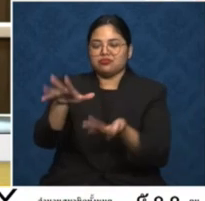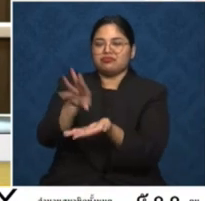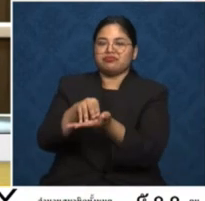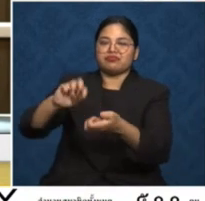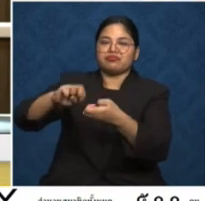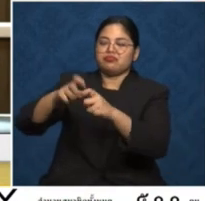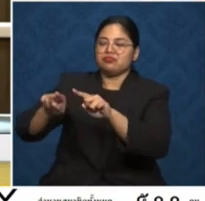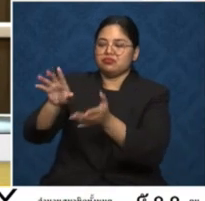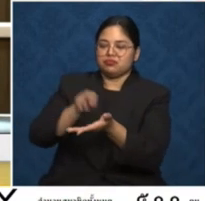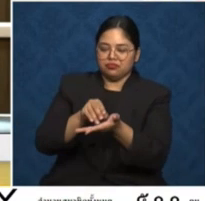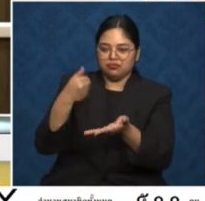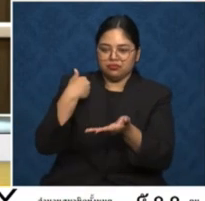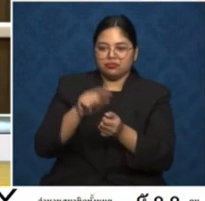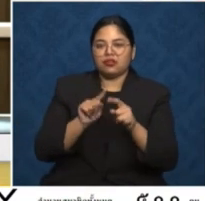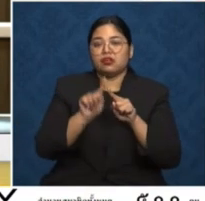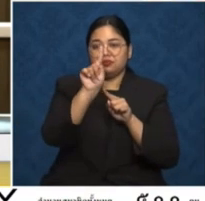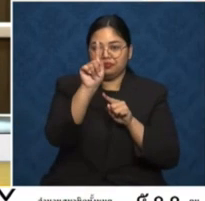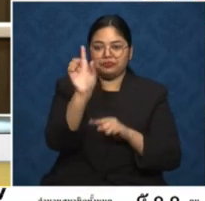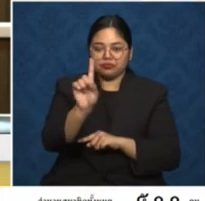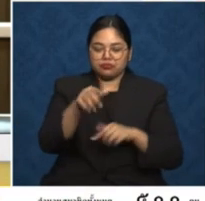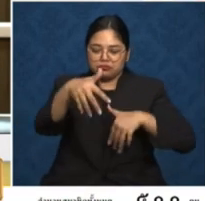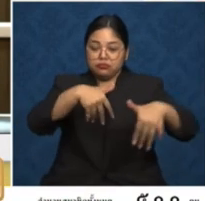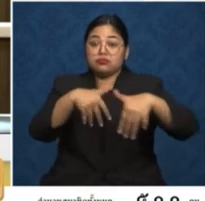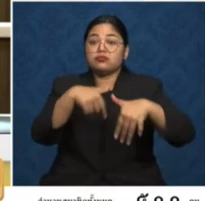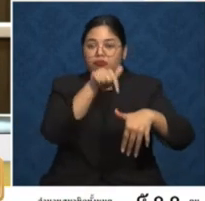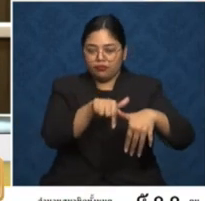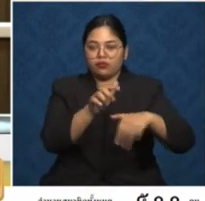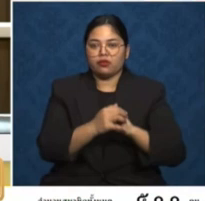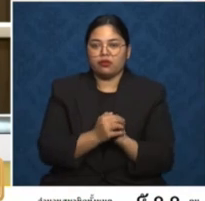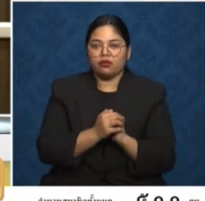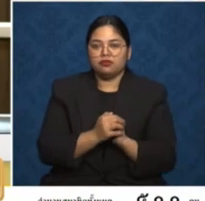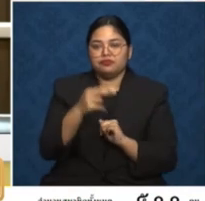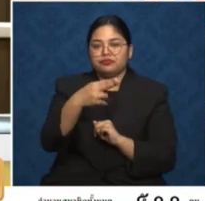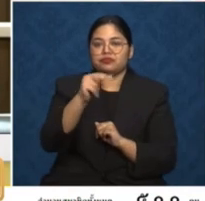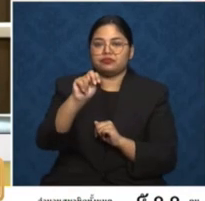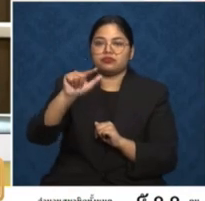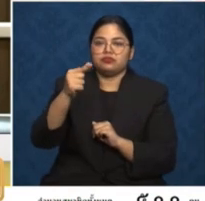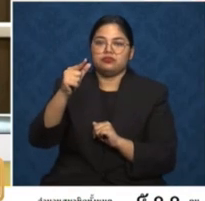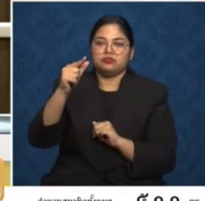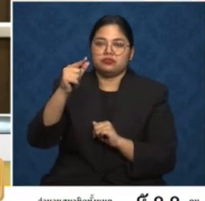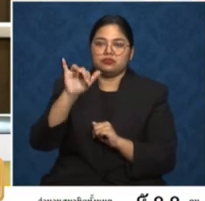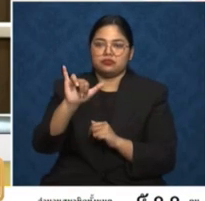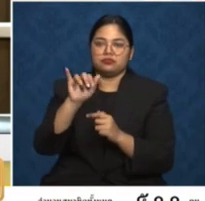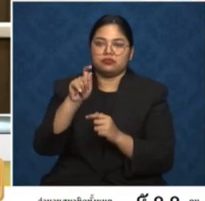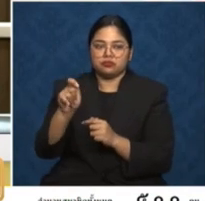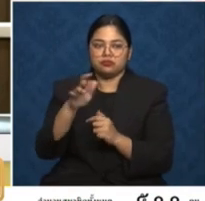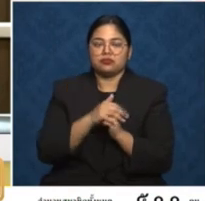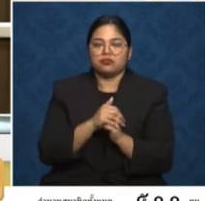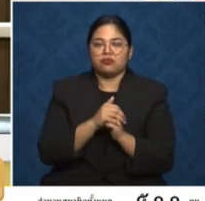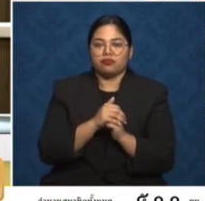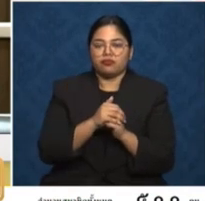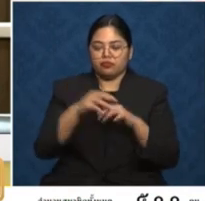องเรื่องที่หนึ่งก็คือเรื่องเกี่ยวกับชาวบ้านหนองยอบ้านโพนแพงบ้านดงอีนำบ้านสอง